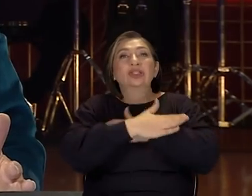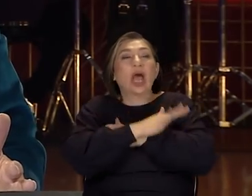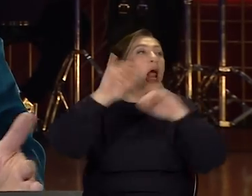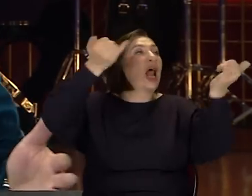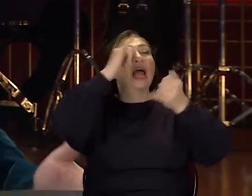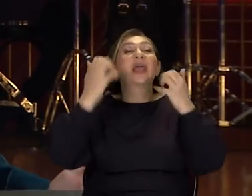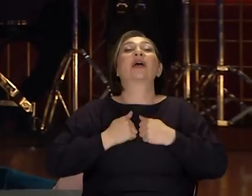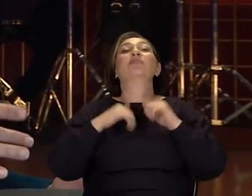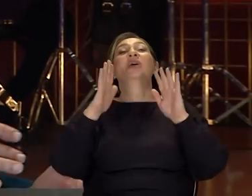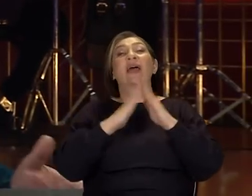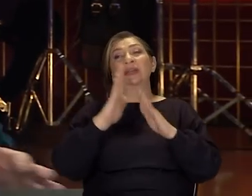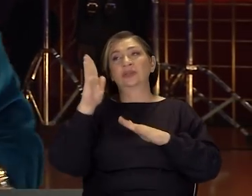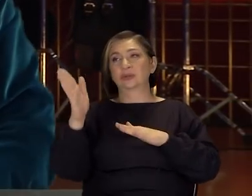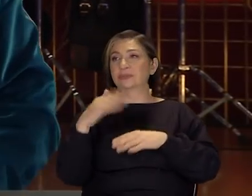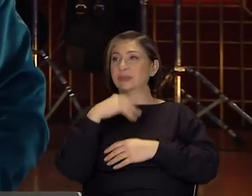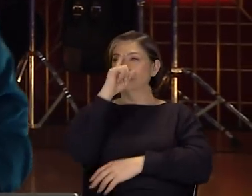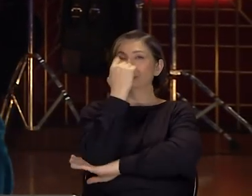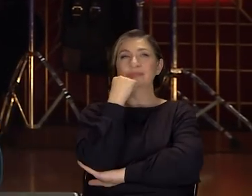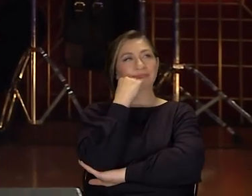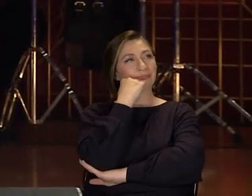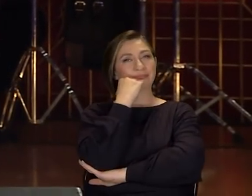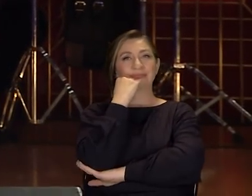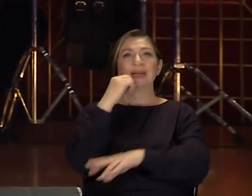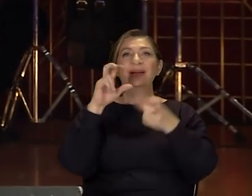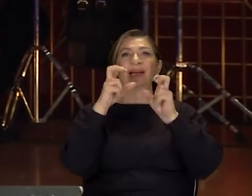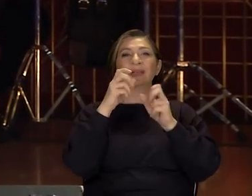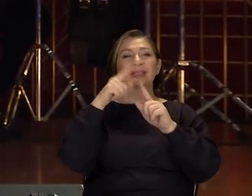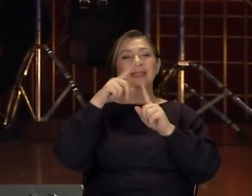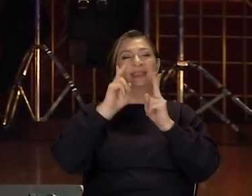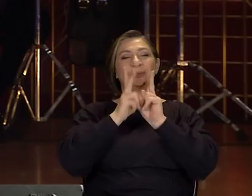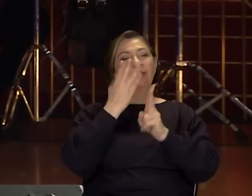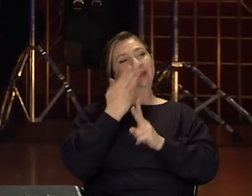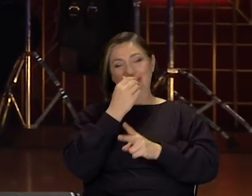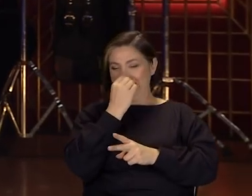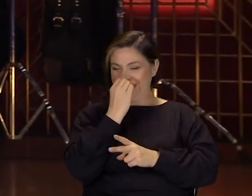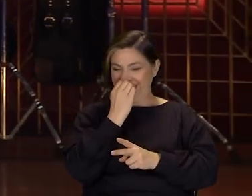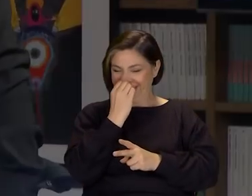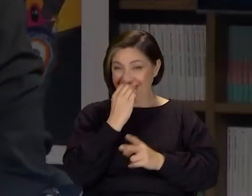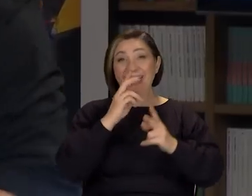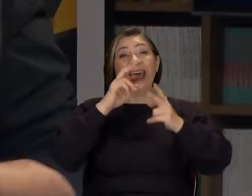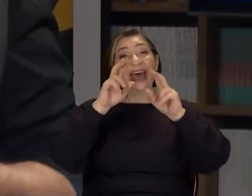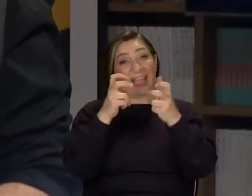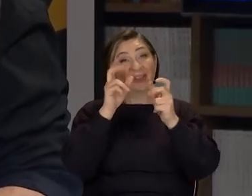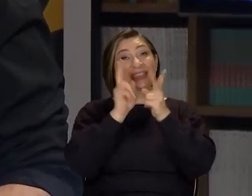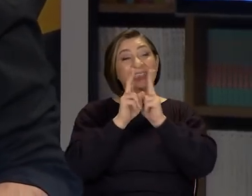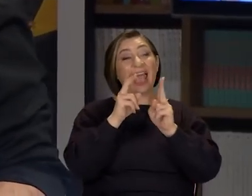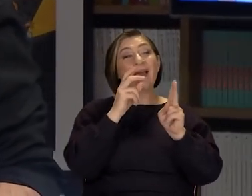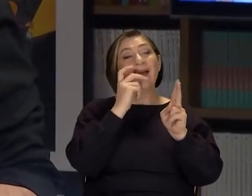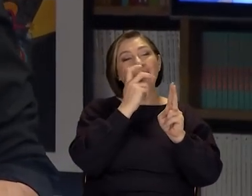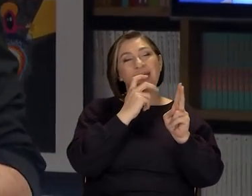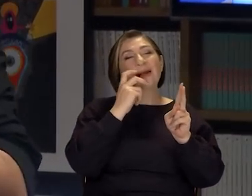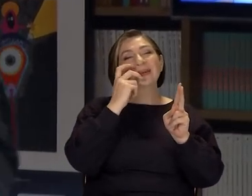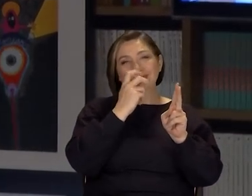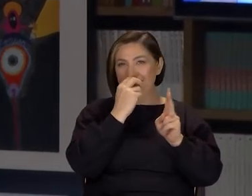de yakalanmayacağız. Eve gideceğim tek başıma oturup. Radyo tiyatrosu. Radyo tiyatrosu dinleyeceğim. Radyo tiyatrosu. Efekt kompas